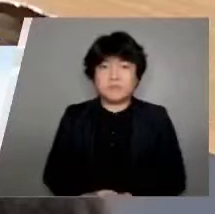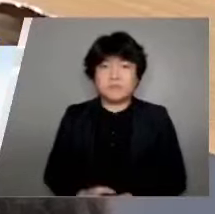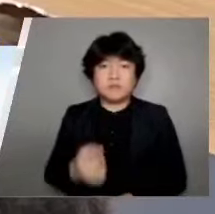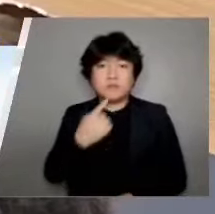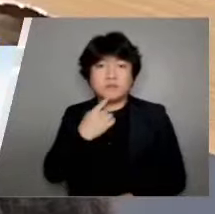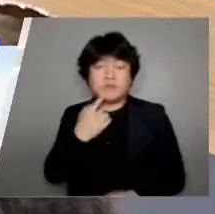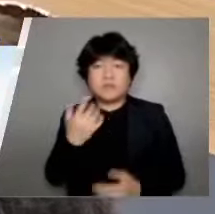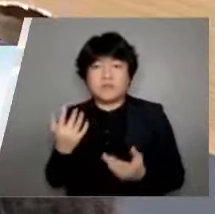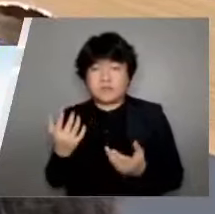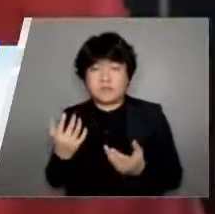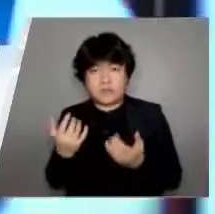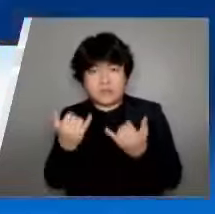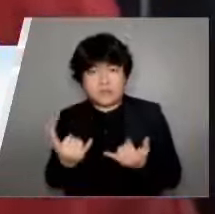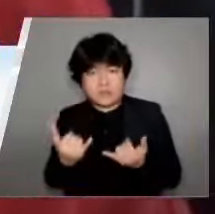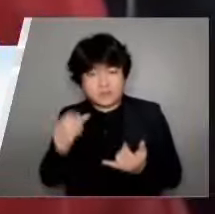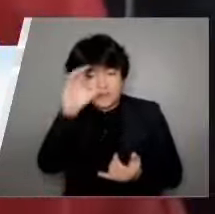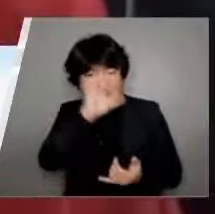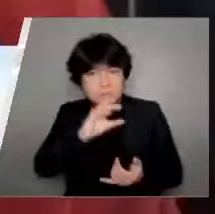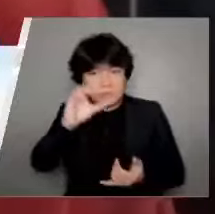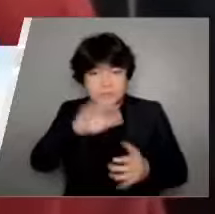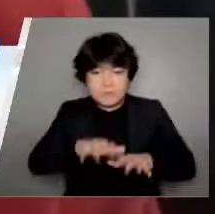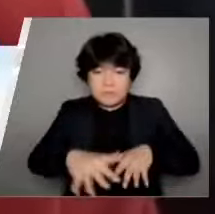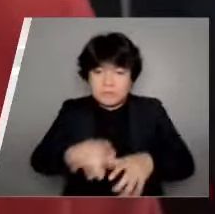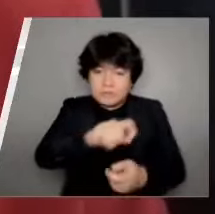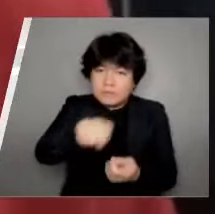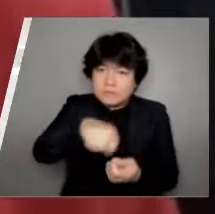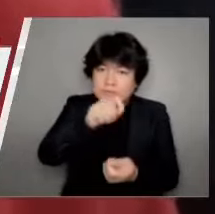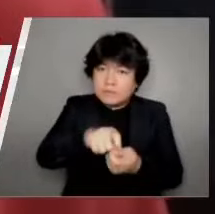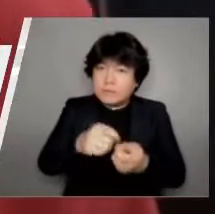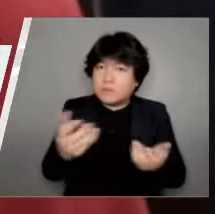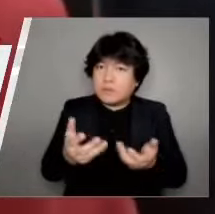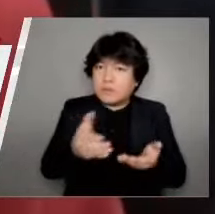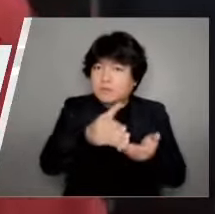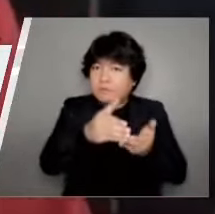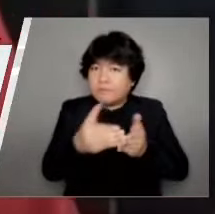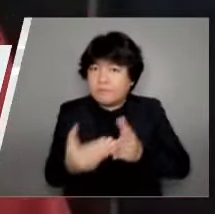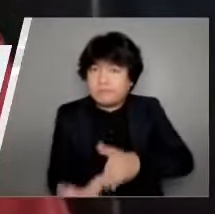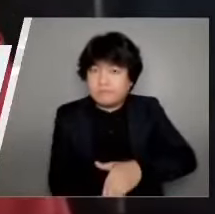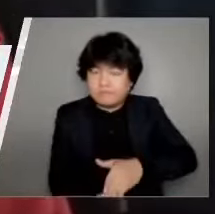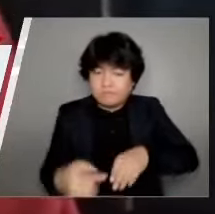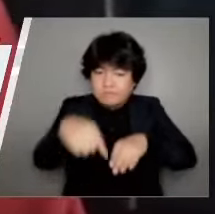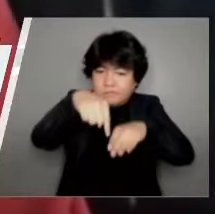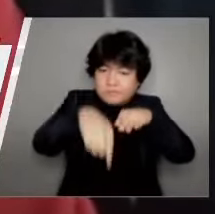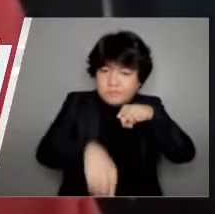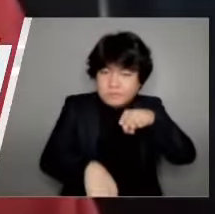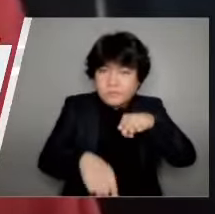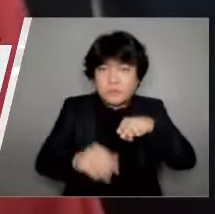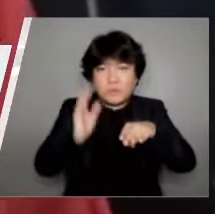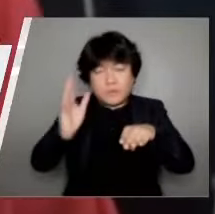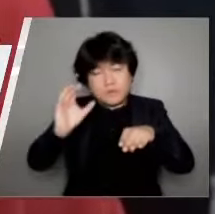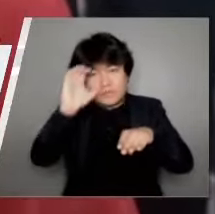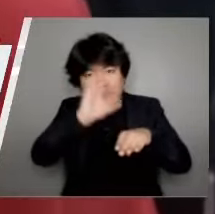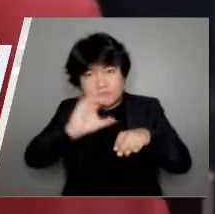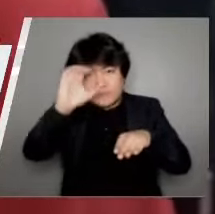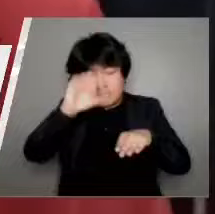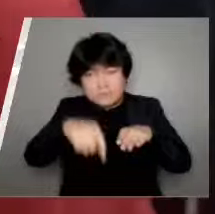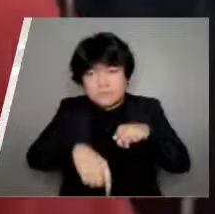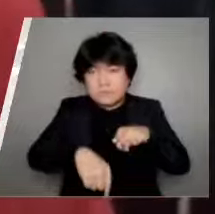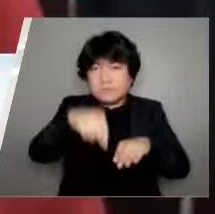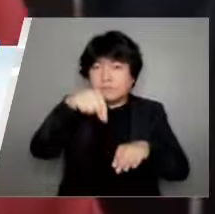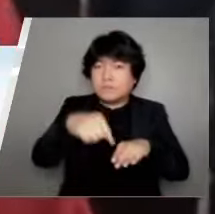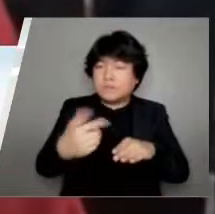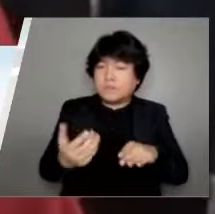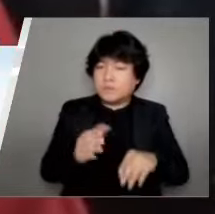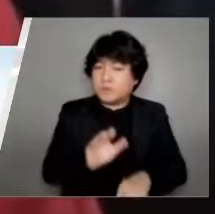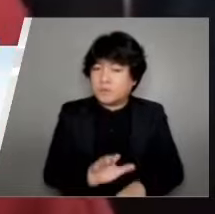nila ang lokasyon ng barko. Kailangan pong malaman kung saan nga po siya ngayon at kung ano po yung estado,